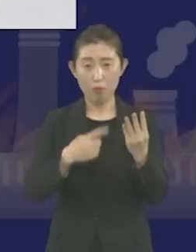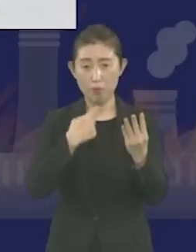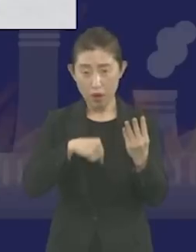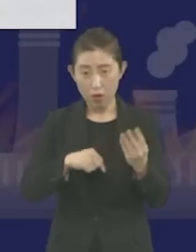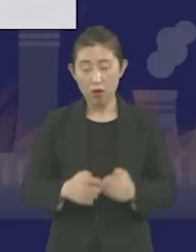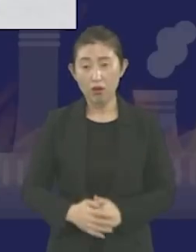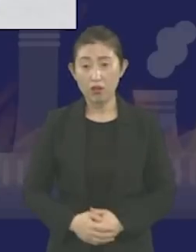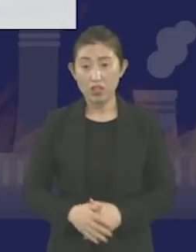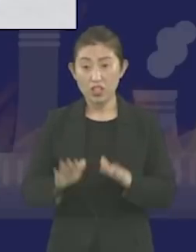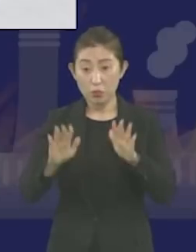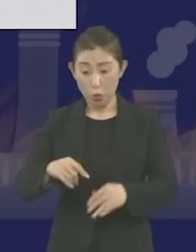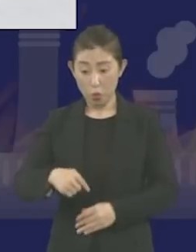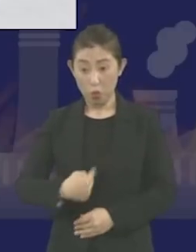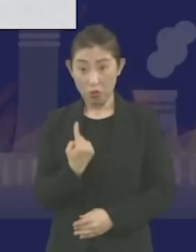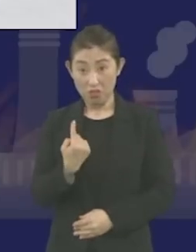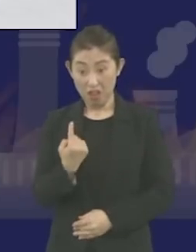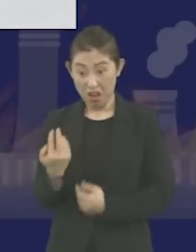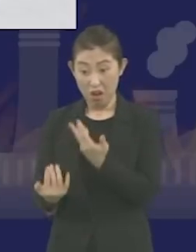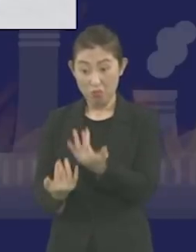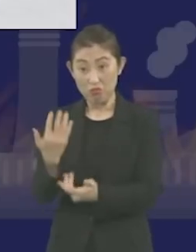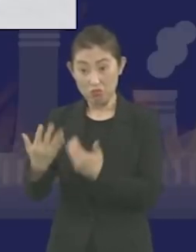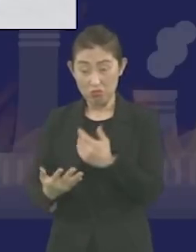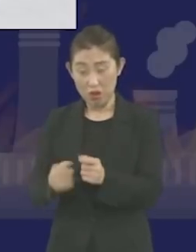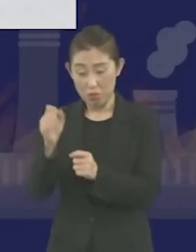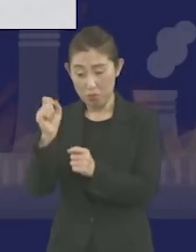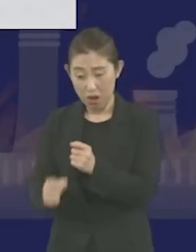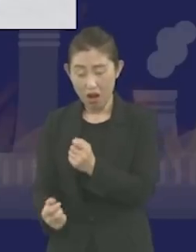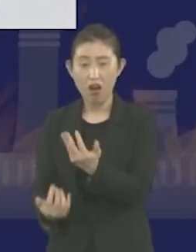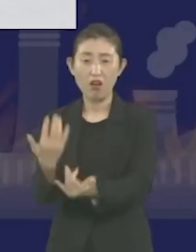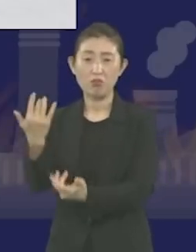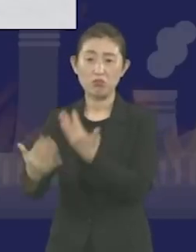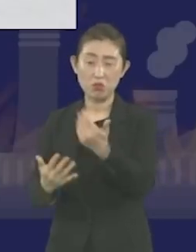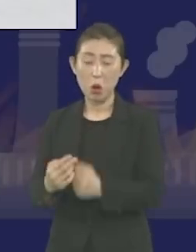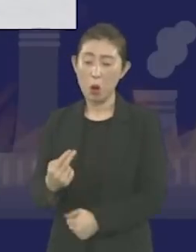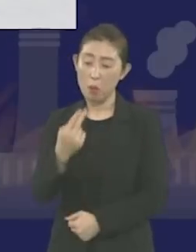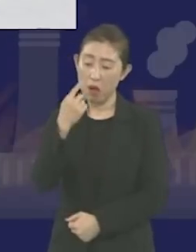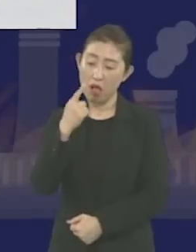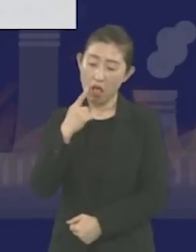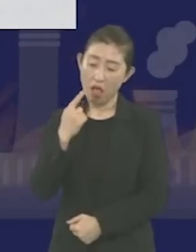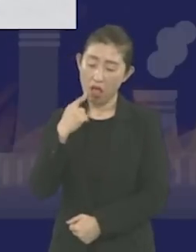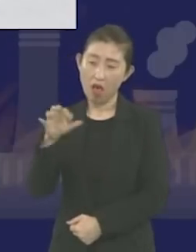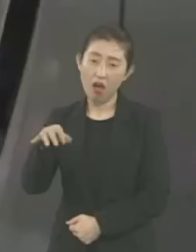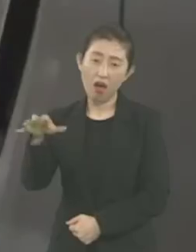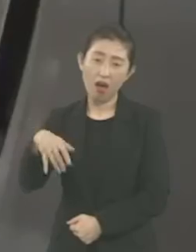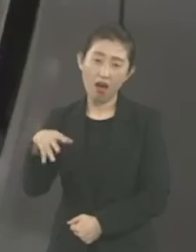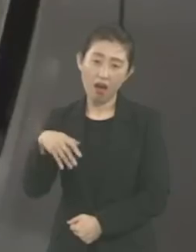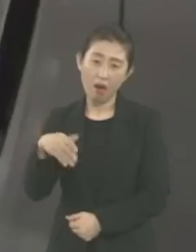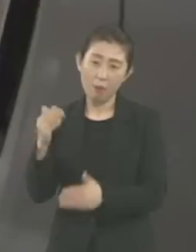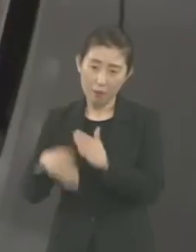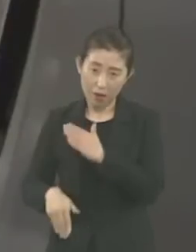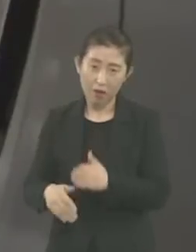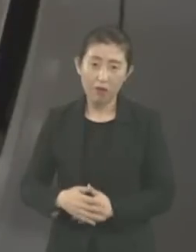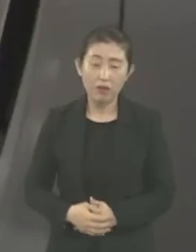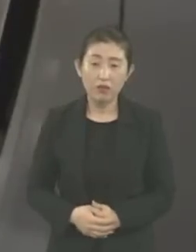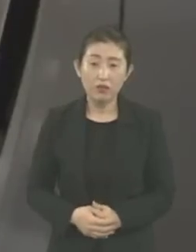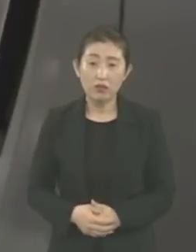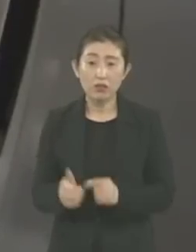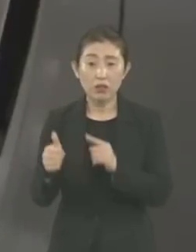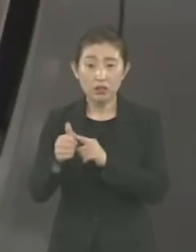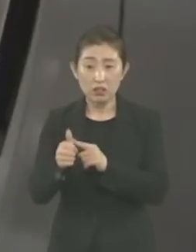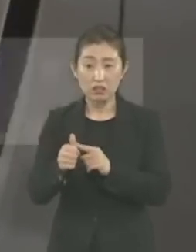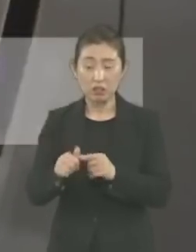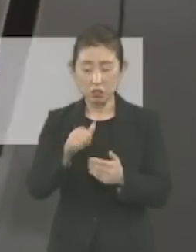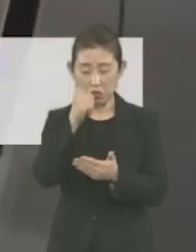있었는데 이번엔 스스로 한철 장사가 끝난 자신의 공장에 불을 내고 보험금을 타내려 했던 겁니다. A씨는